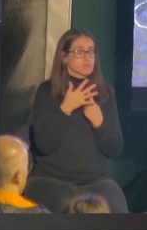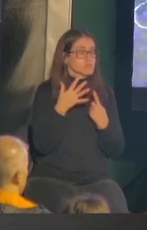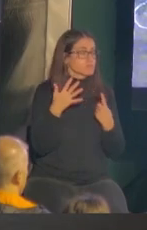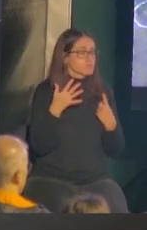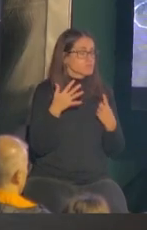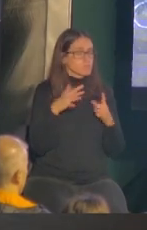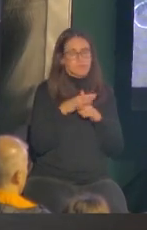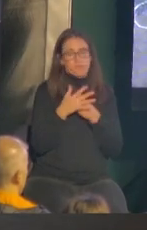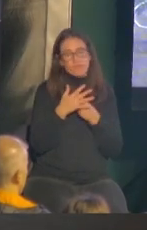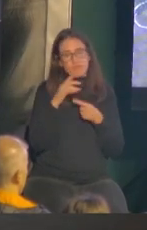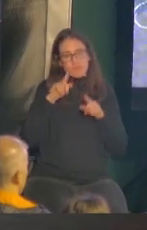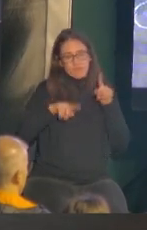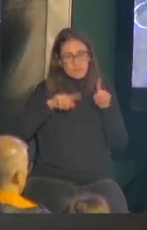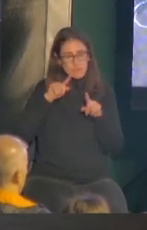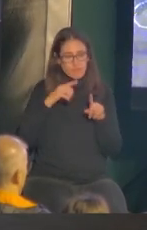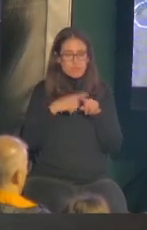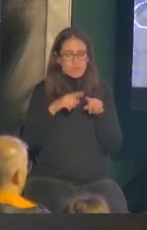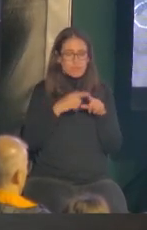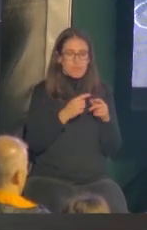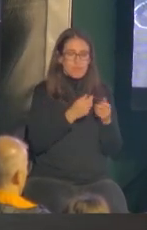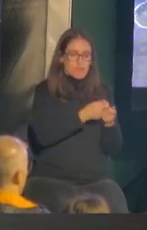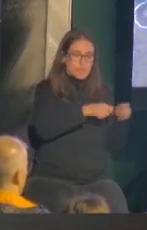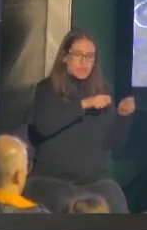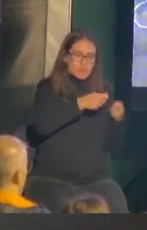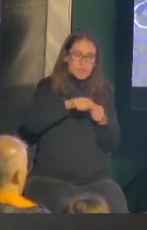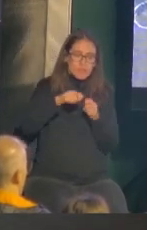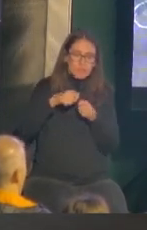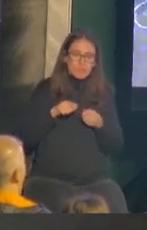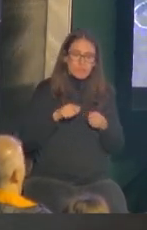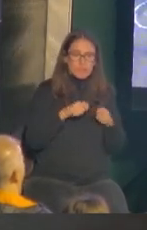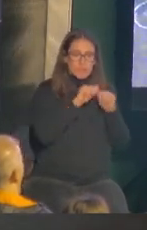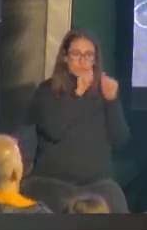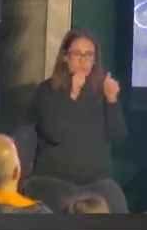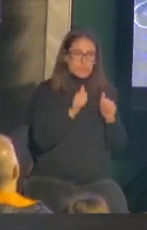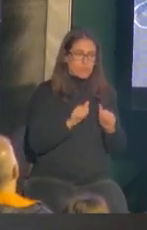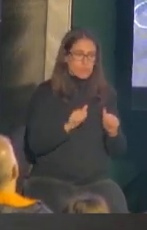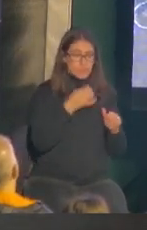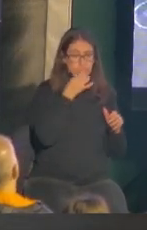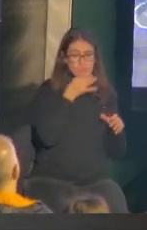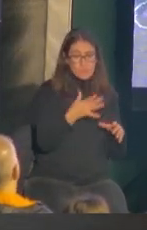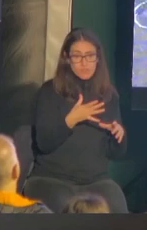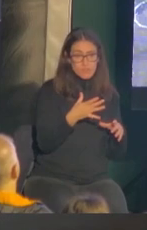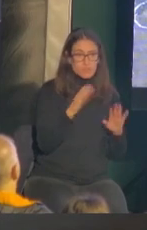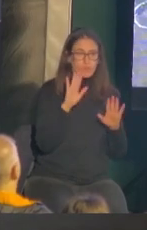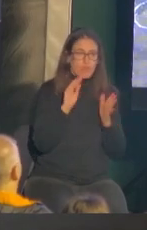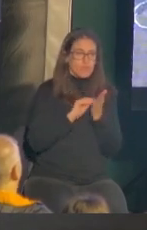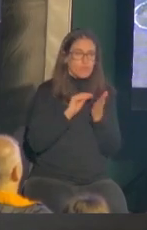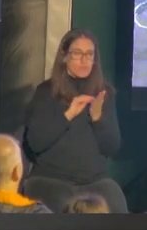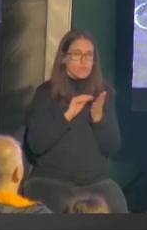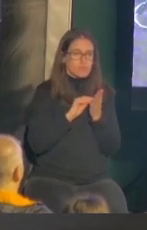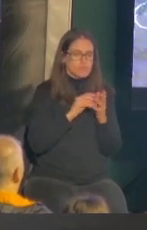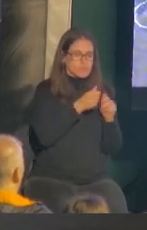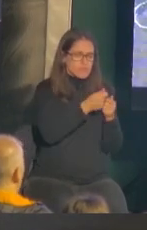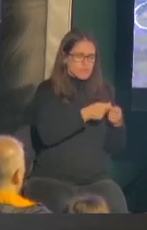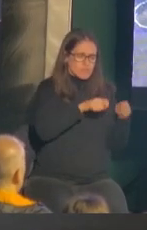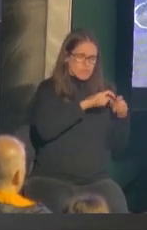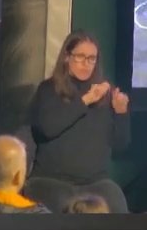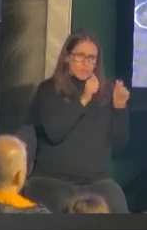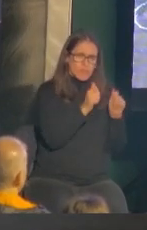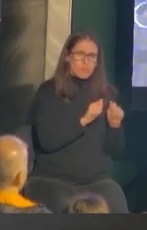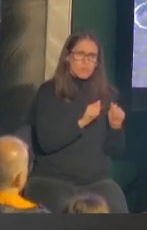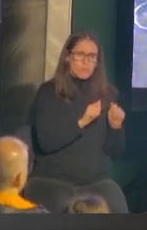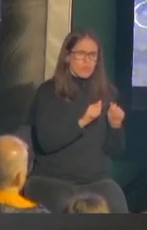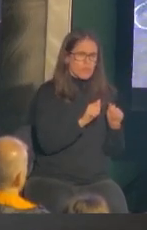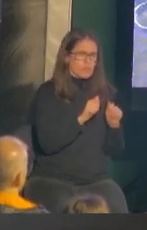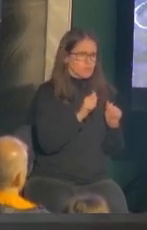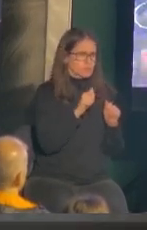perquè els motlles són bastant formes fàcils, però moltes vegades quan tenen formes molt... Sense